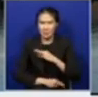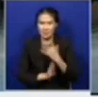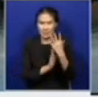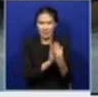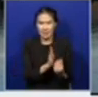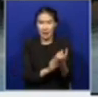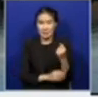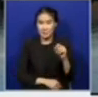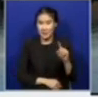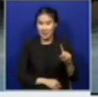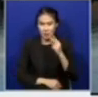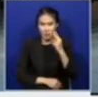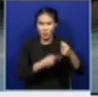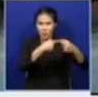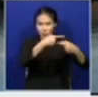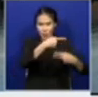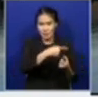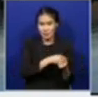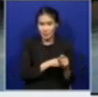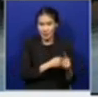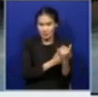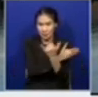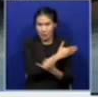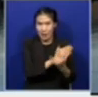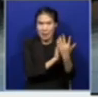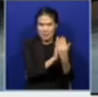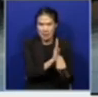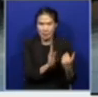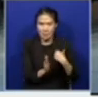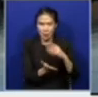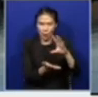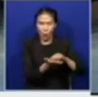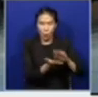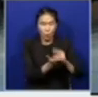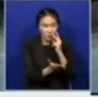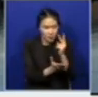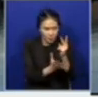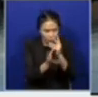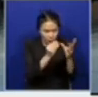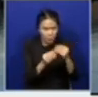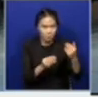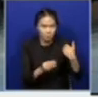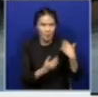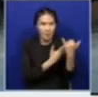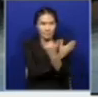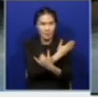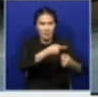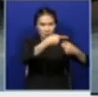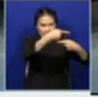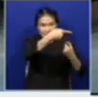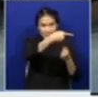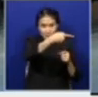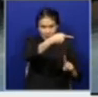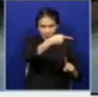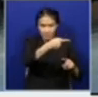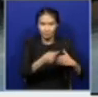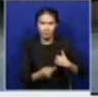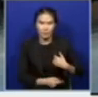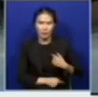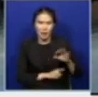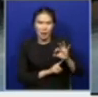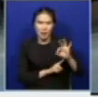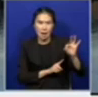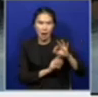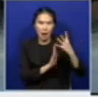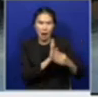พคะหลังจากที่สหรัฐอเมริกาถอนตัวออกจากความตกลง ที่เรียกว่า TPP ค่ะ CPTPP ที่เป็นชื่อ